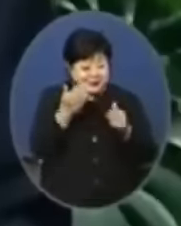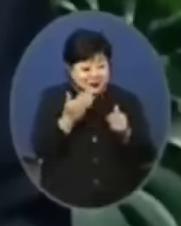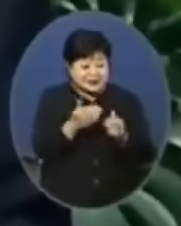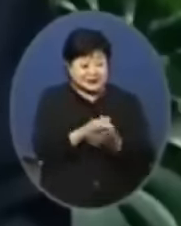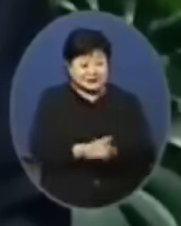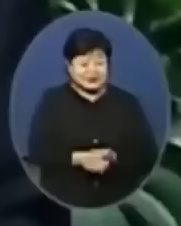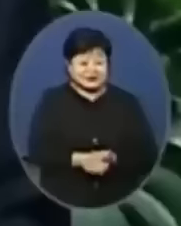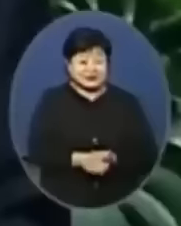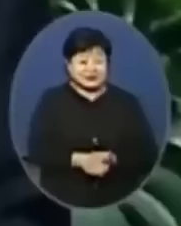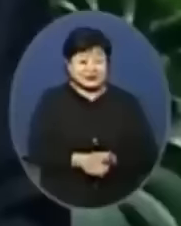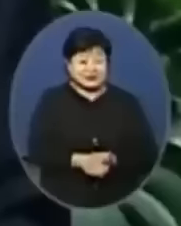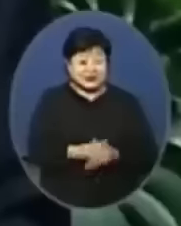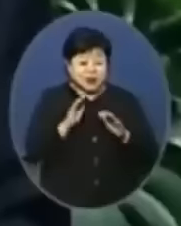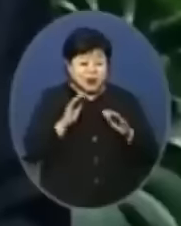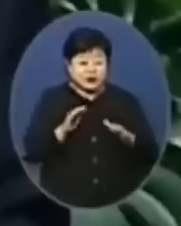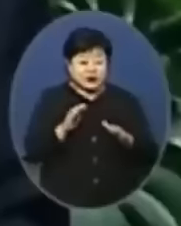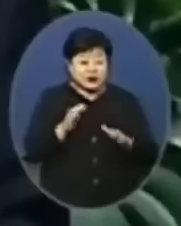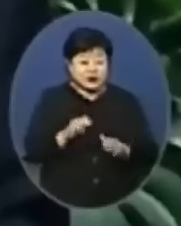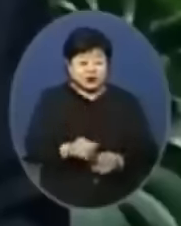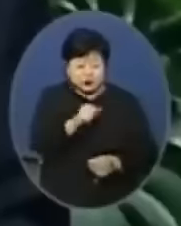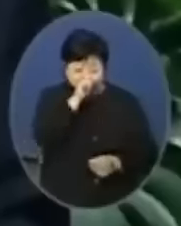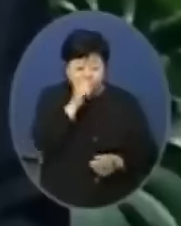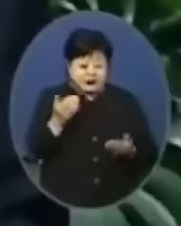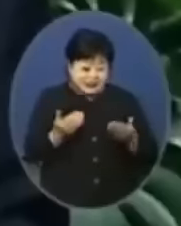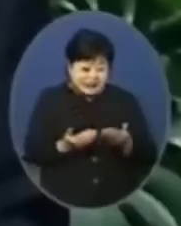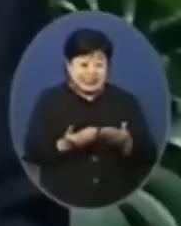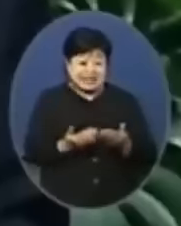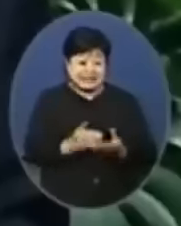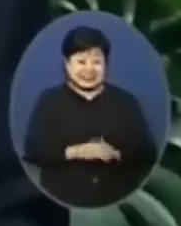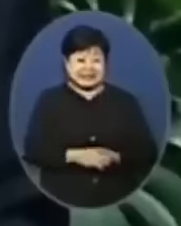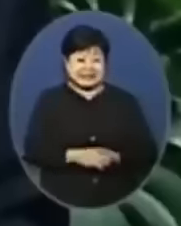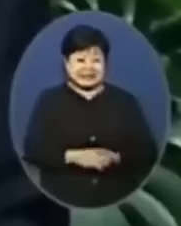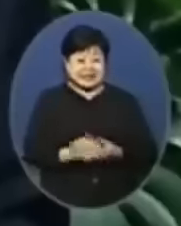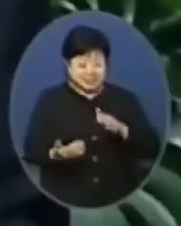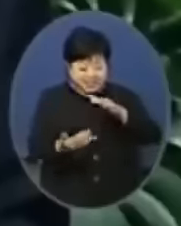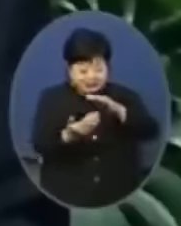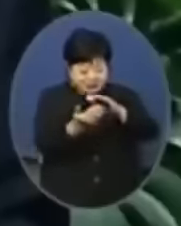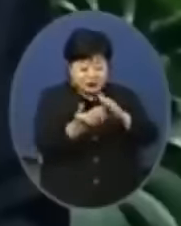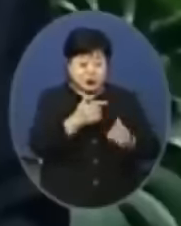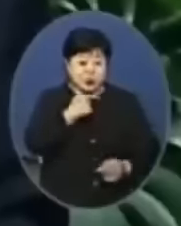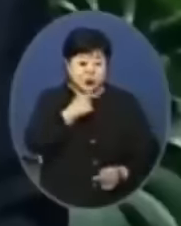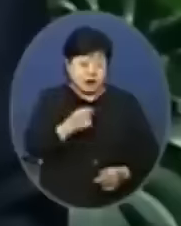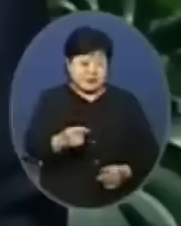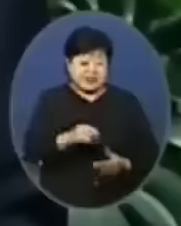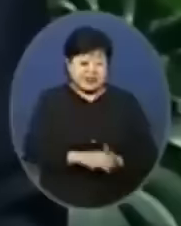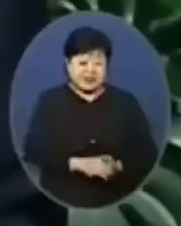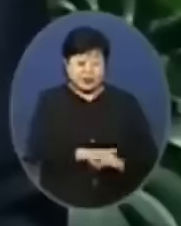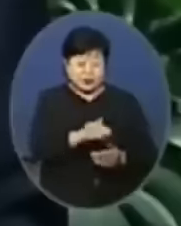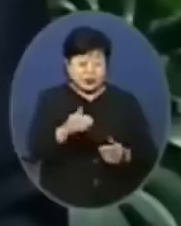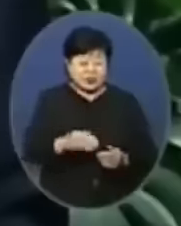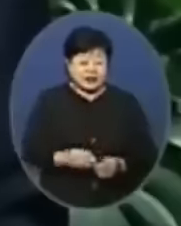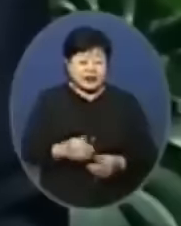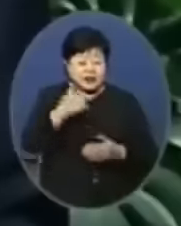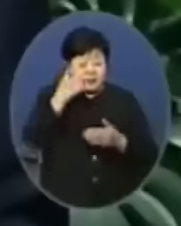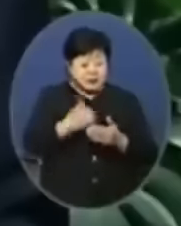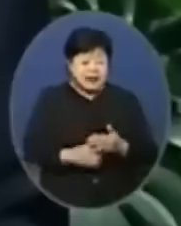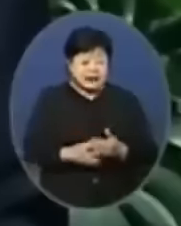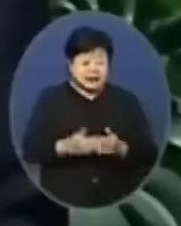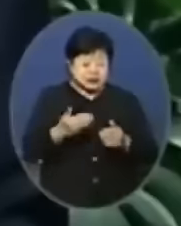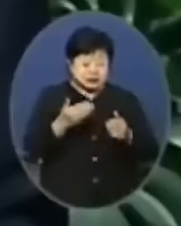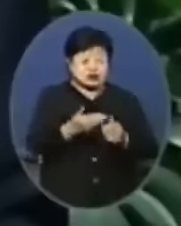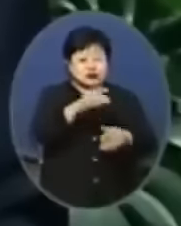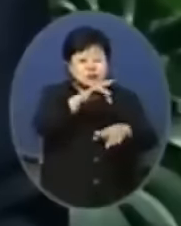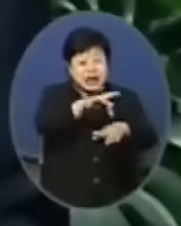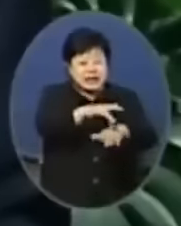하나님께서는 오늘도 여러분에게 좋은 일을 이루시기를 원하시나 우리에게 마이너스 인생을 가져오는